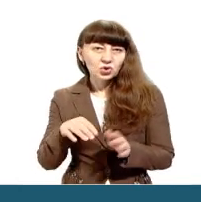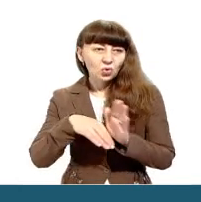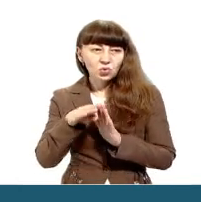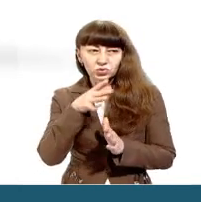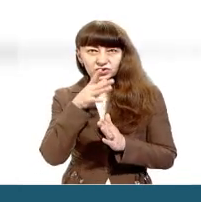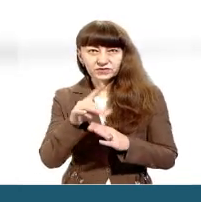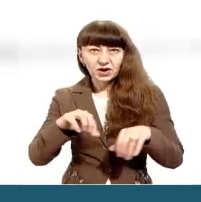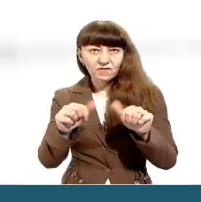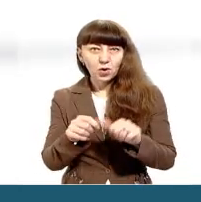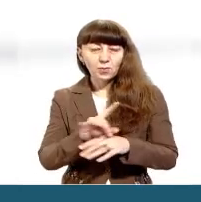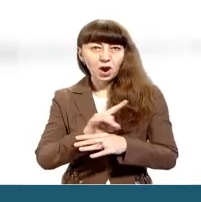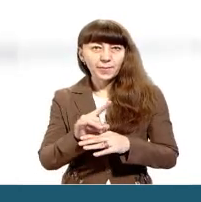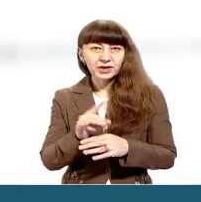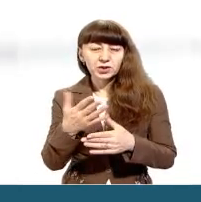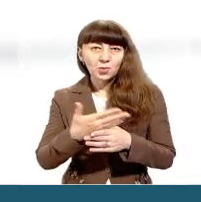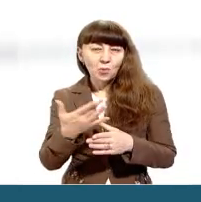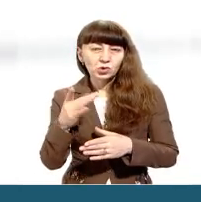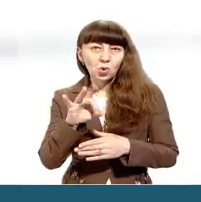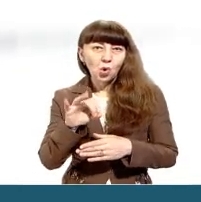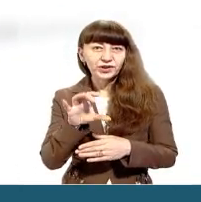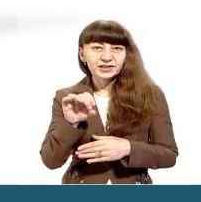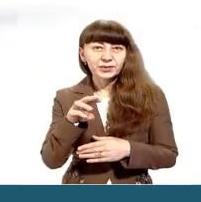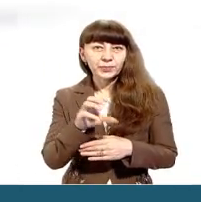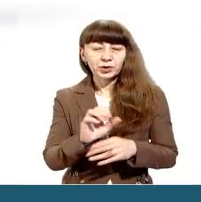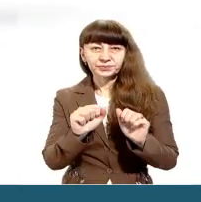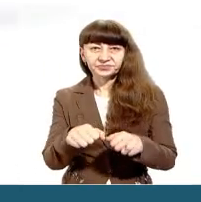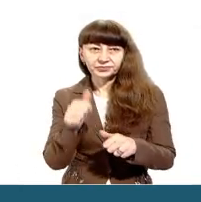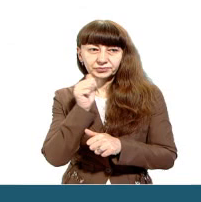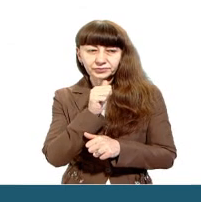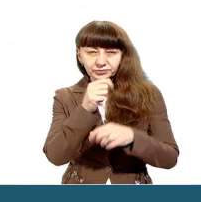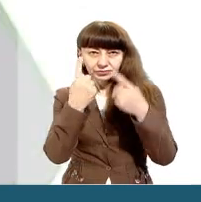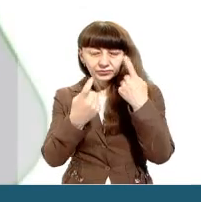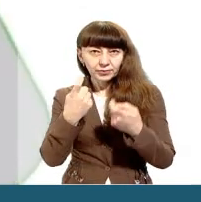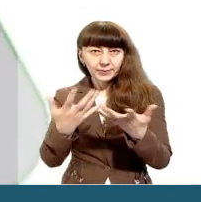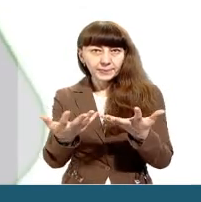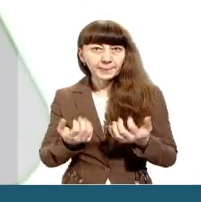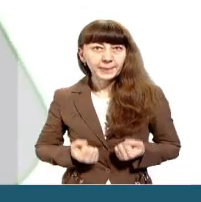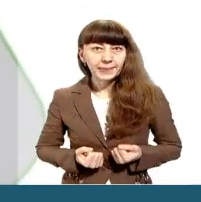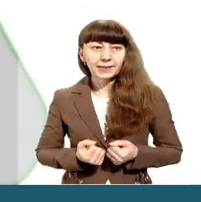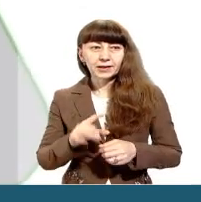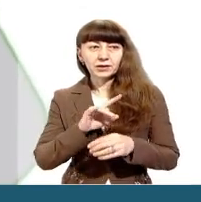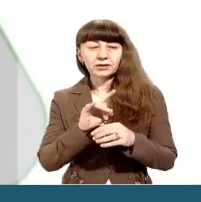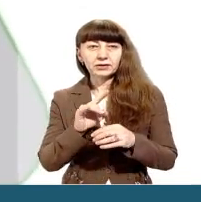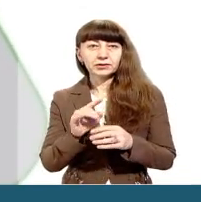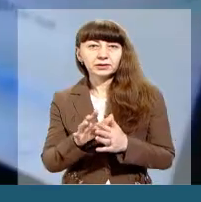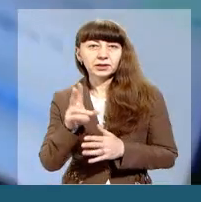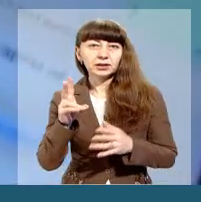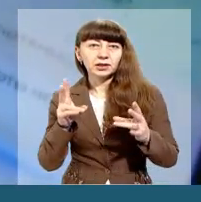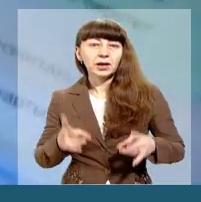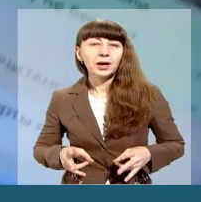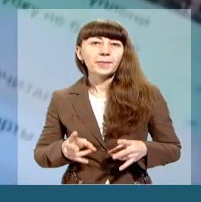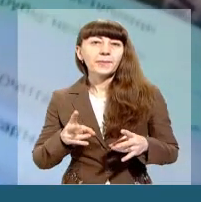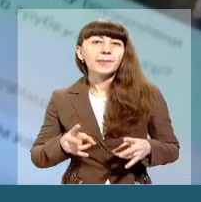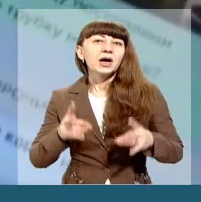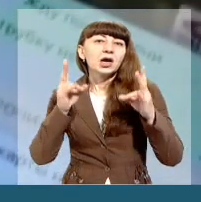усовершенствовали аферу. Теперь с помощью кода из СМС можно получить конфиденциальные данные. Впоследствии на потенциального пострадавшего могут взять